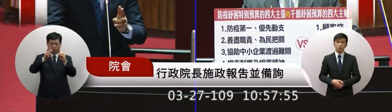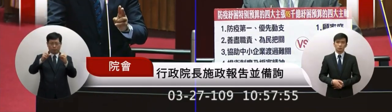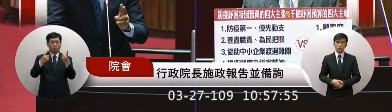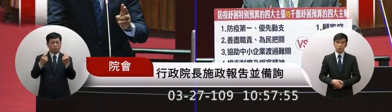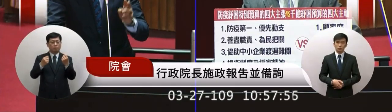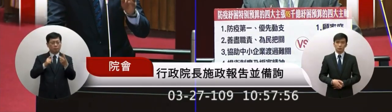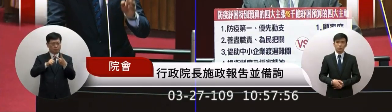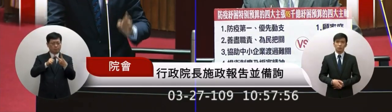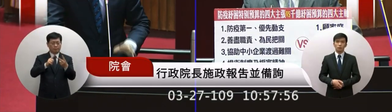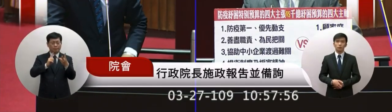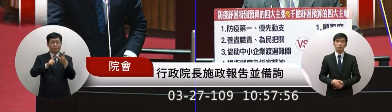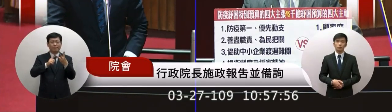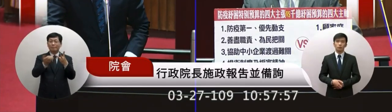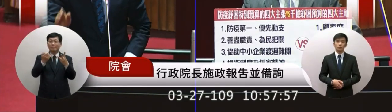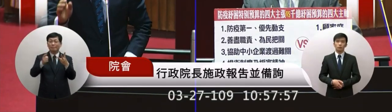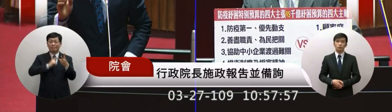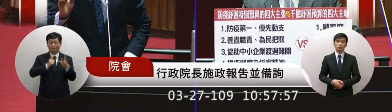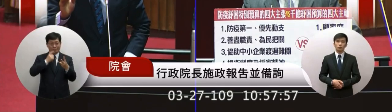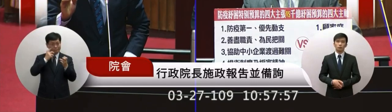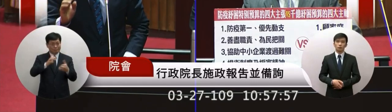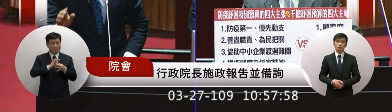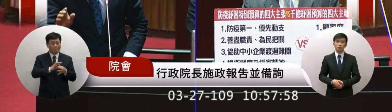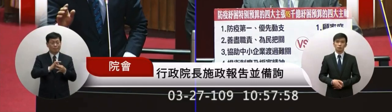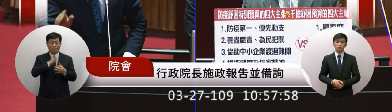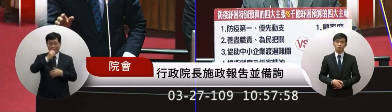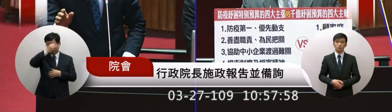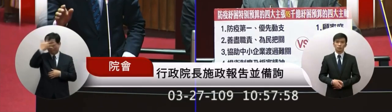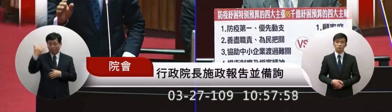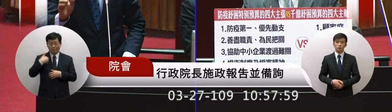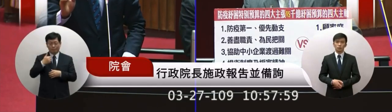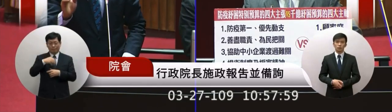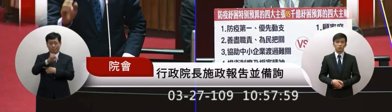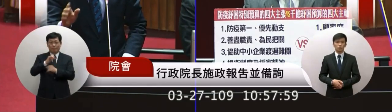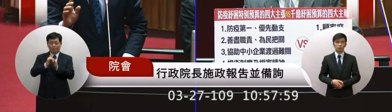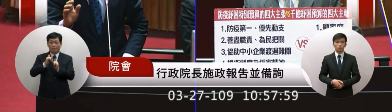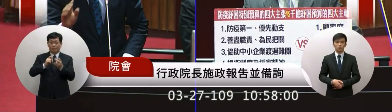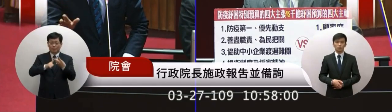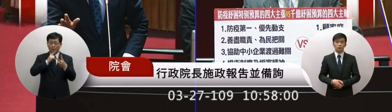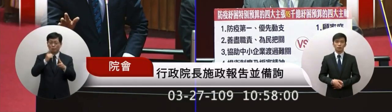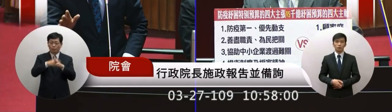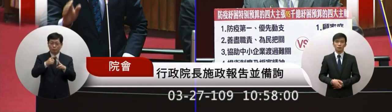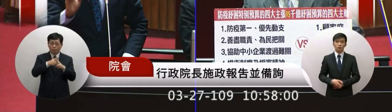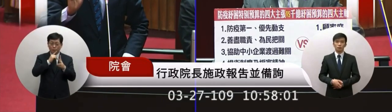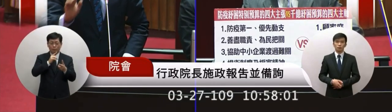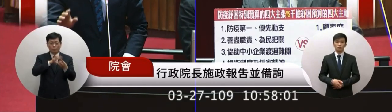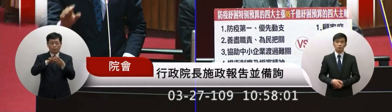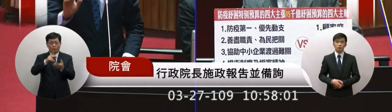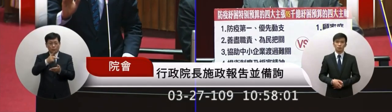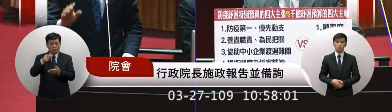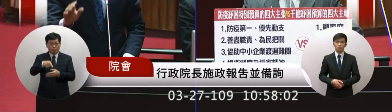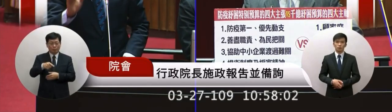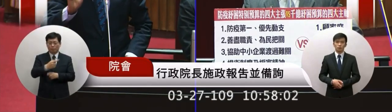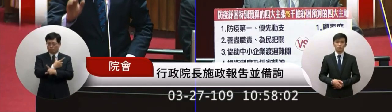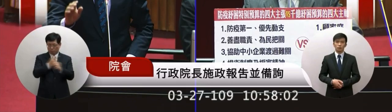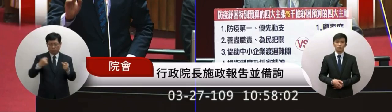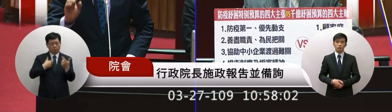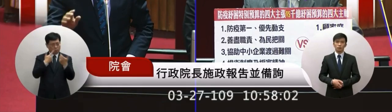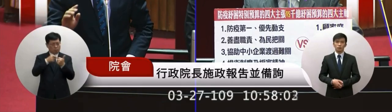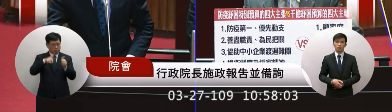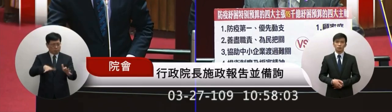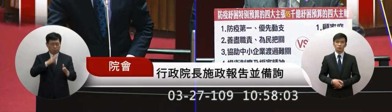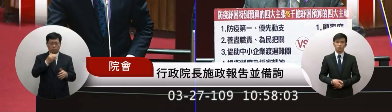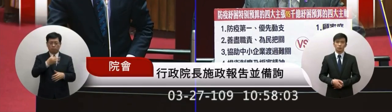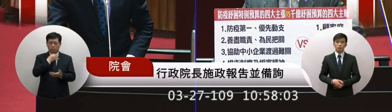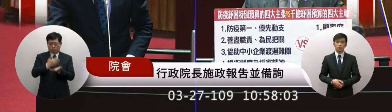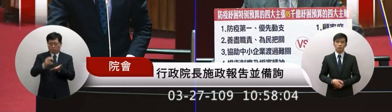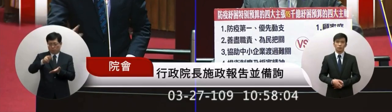这是第二点报告。第三，你谈到关心的所有的少年家青农，还是小大，全部拢符合这道的纾